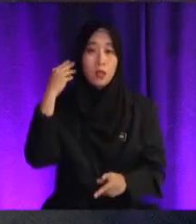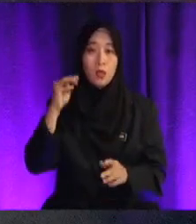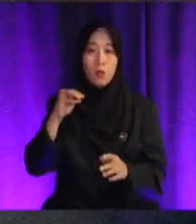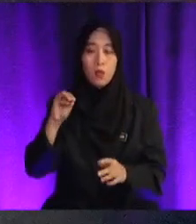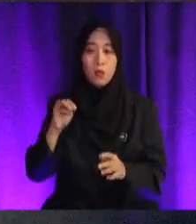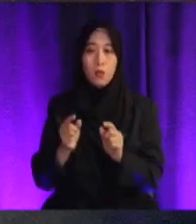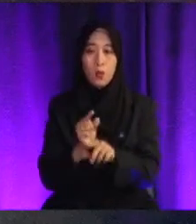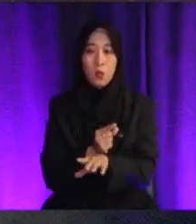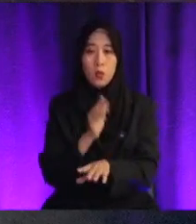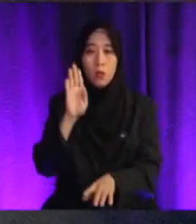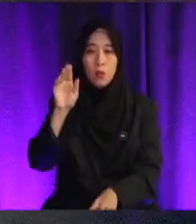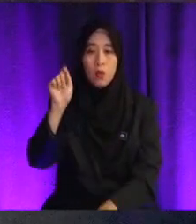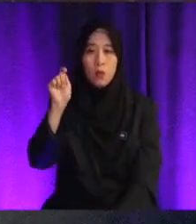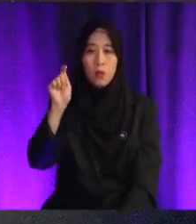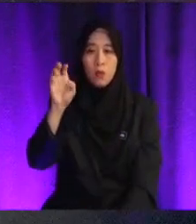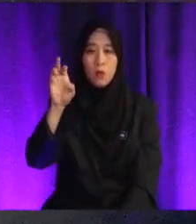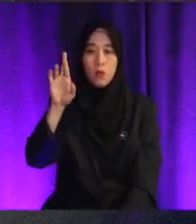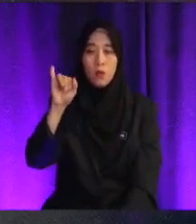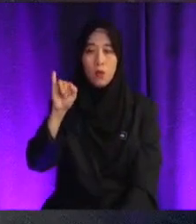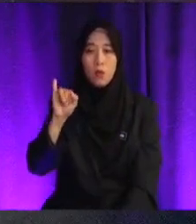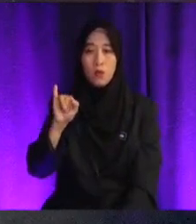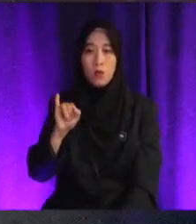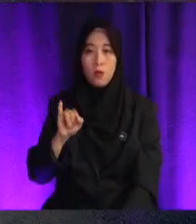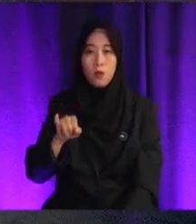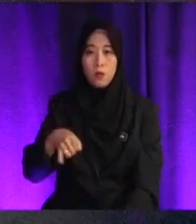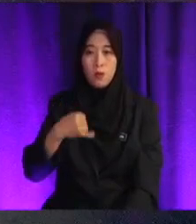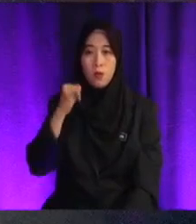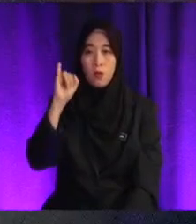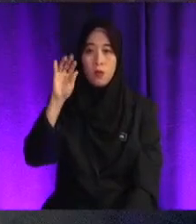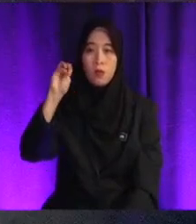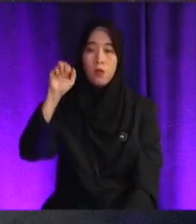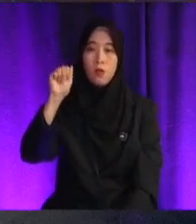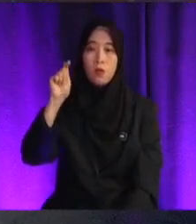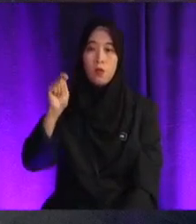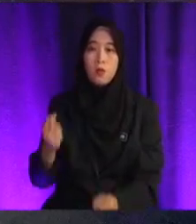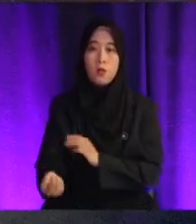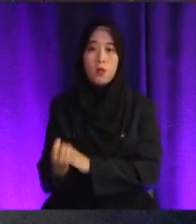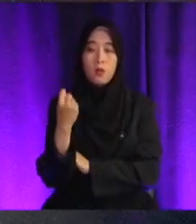tenaga. Ya, betul. Okey. So kita langkah yang pertama tadi apa?